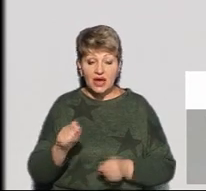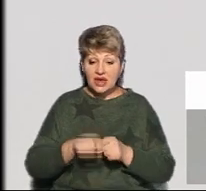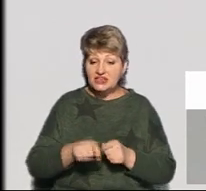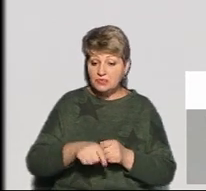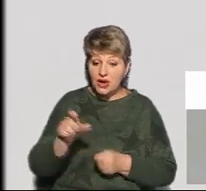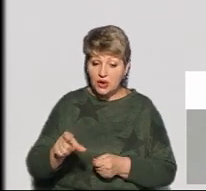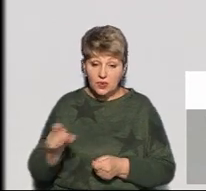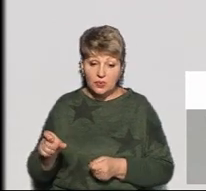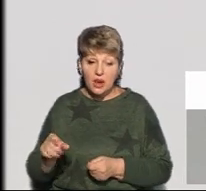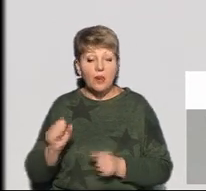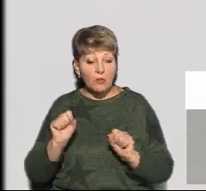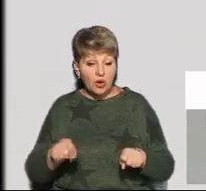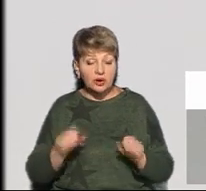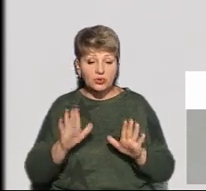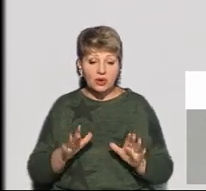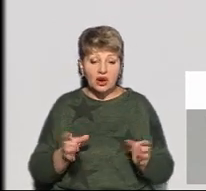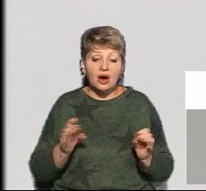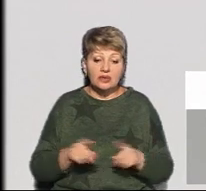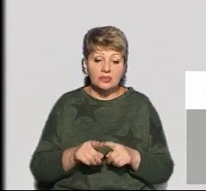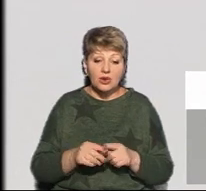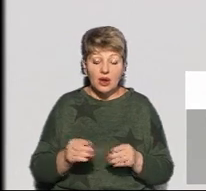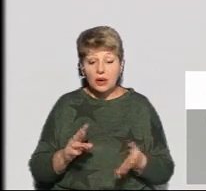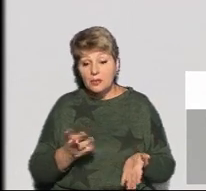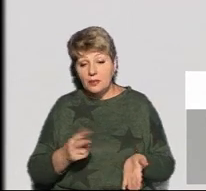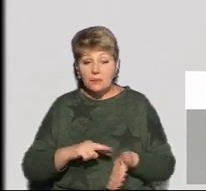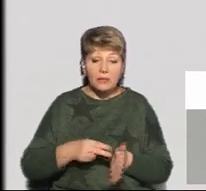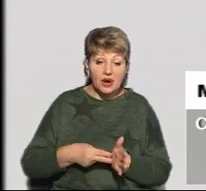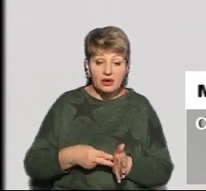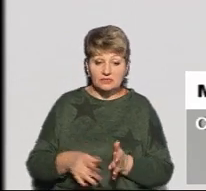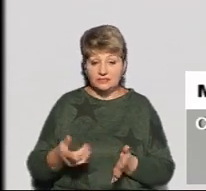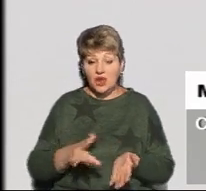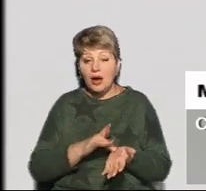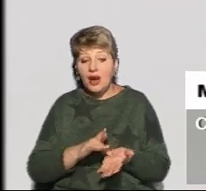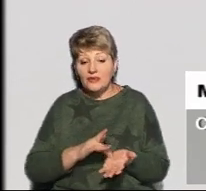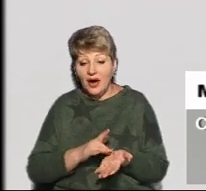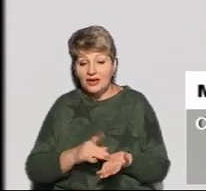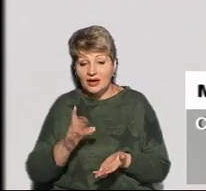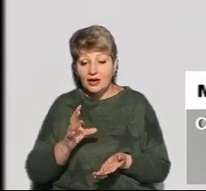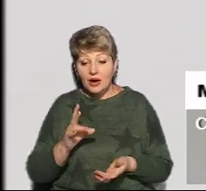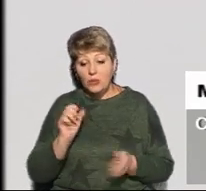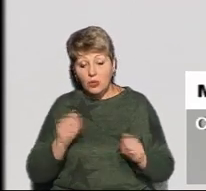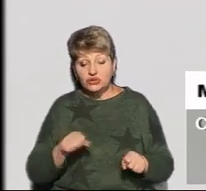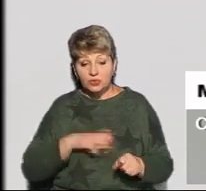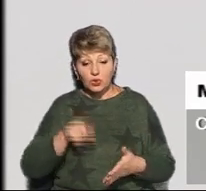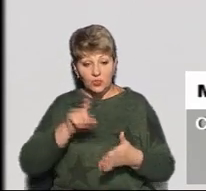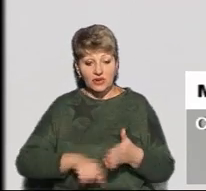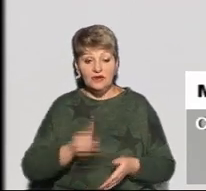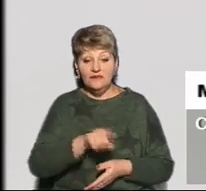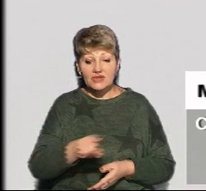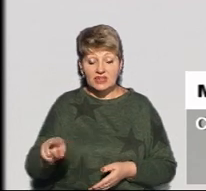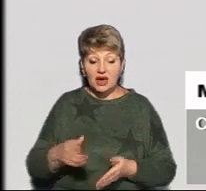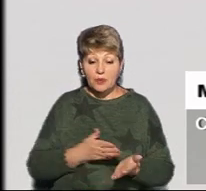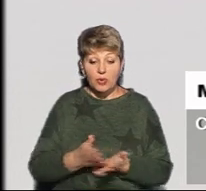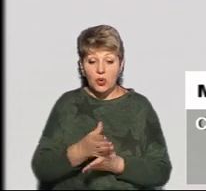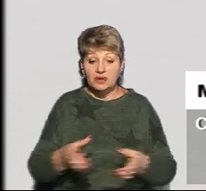експерти, прогнозисти, вони могли лише гадати на кавовій гущі, і реально можна було лише бути впевненими в тих